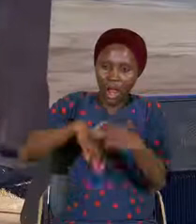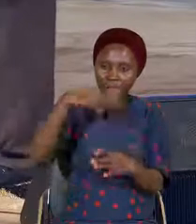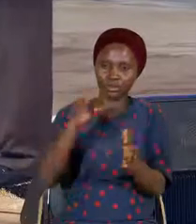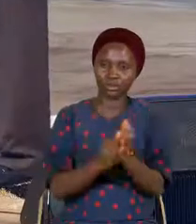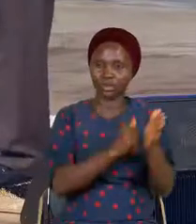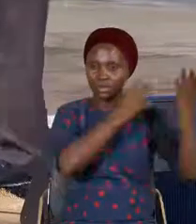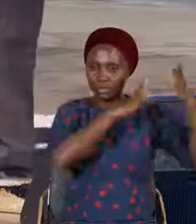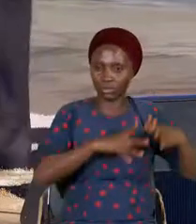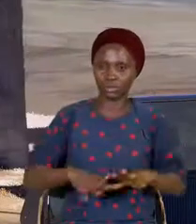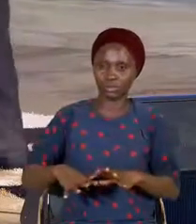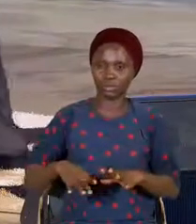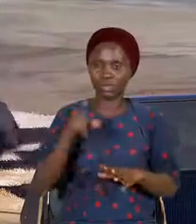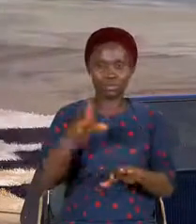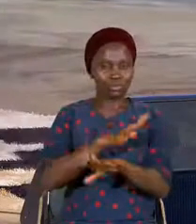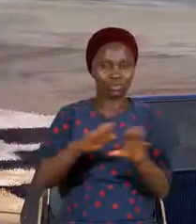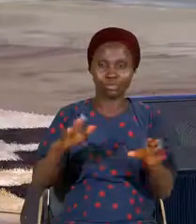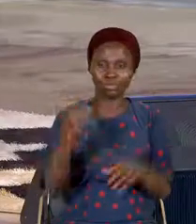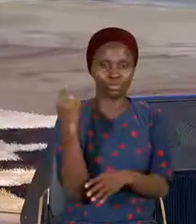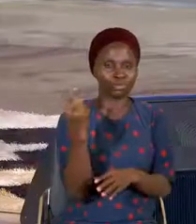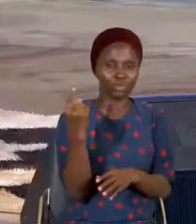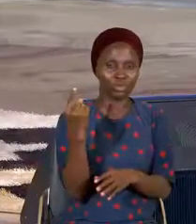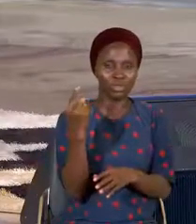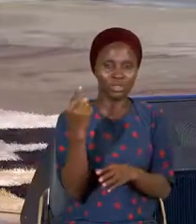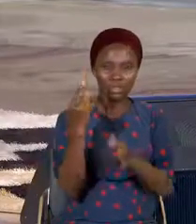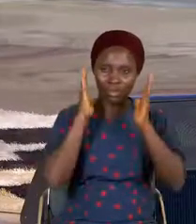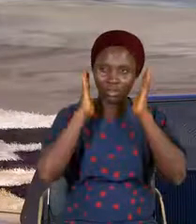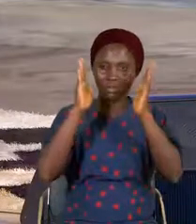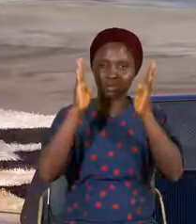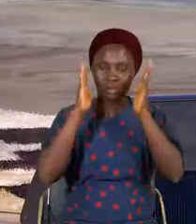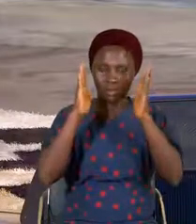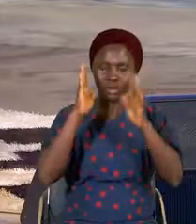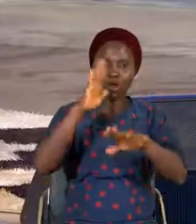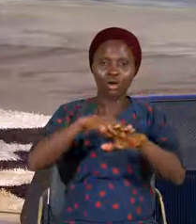qui prise de cet océan. Vous ne vous concentrez pas